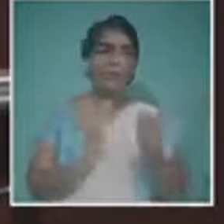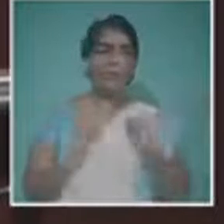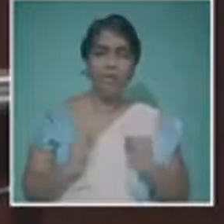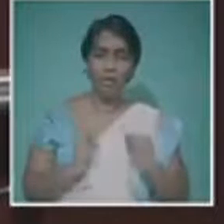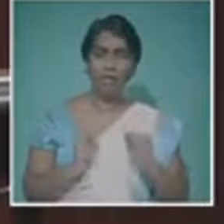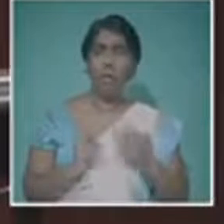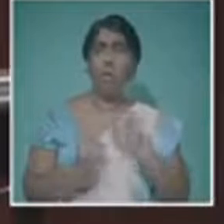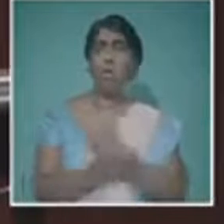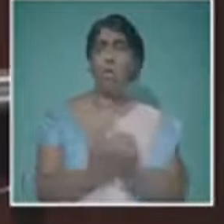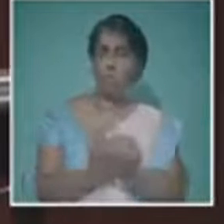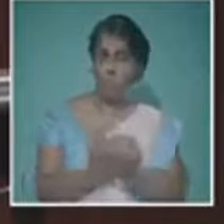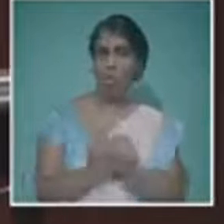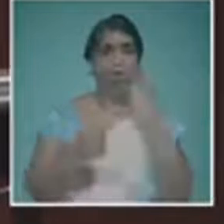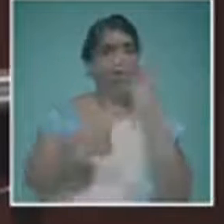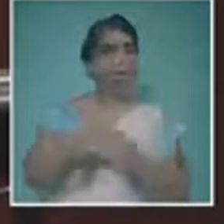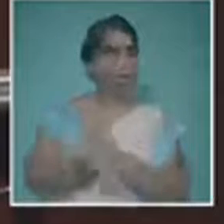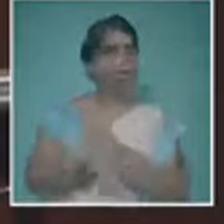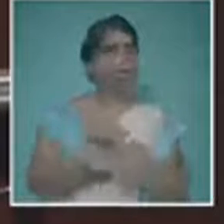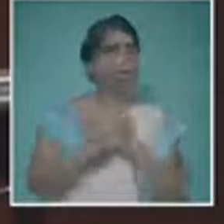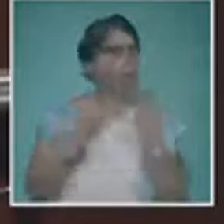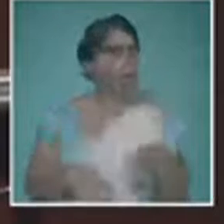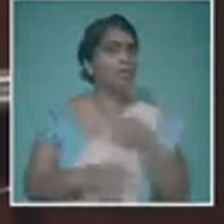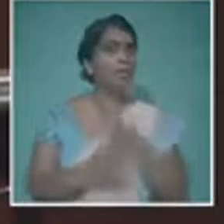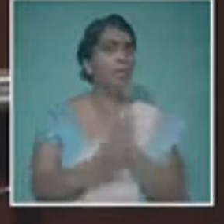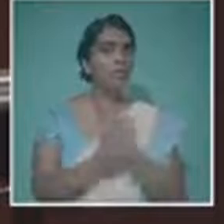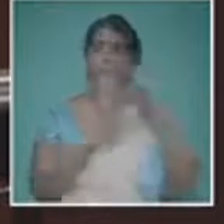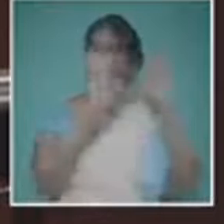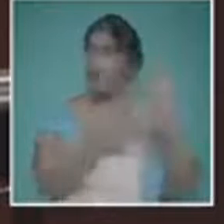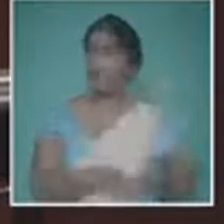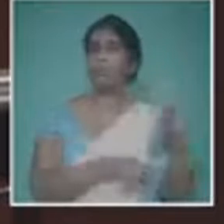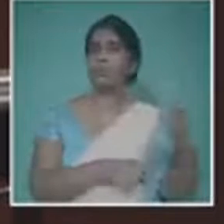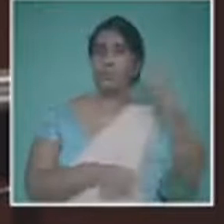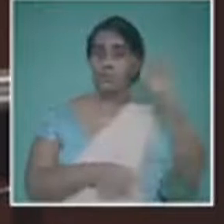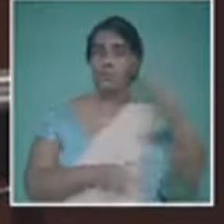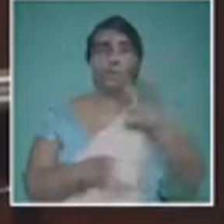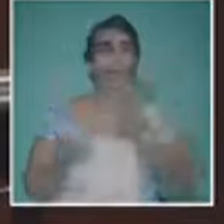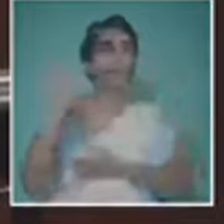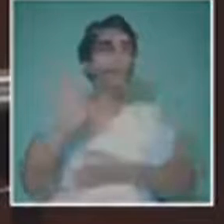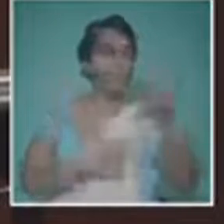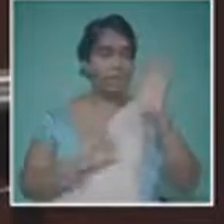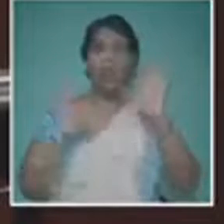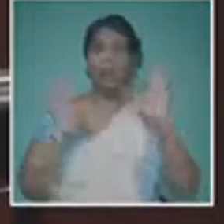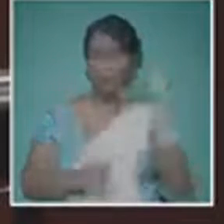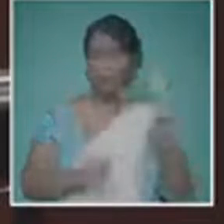போலீசிலே கொண்டு போய் அடைக்கின்றார்கள், வழக்கு போடுகின்றார்கள். ஆனால் இந்த பெரிய